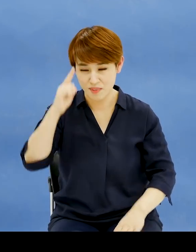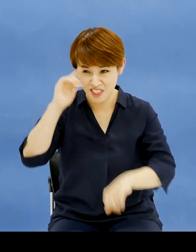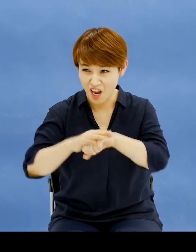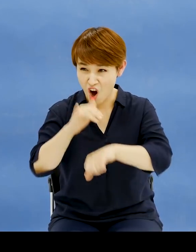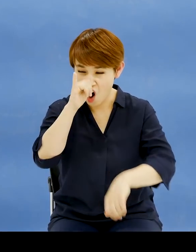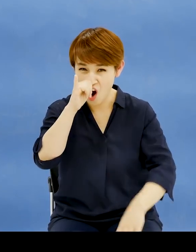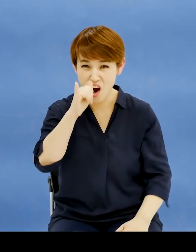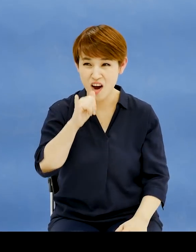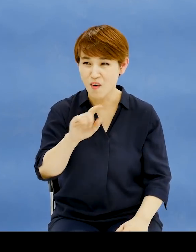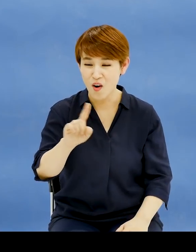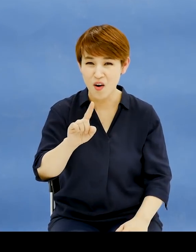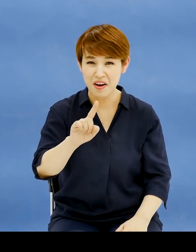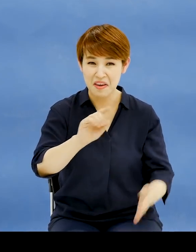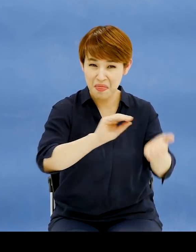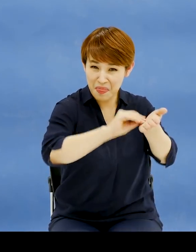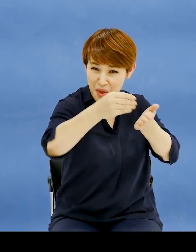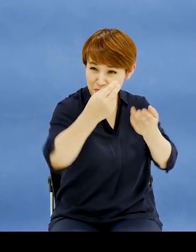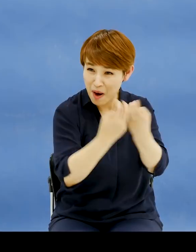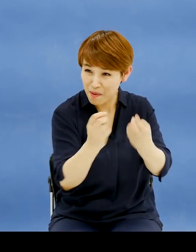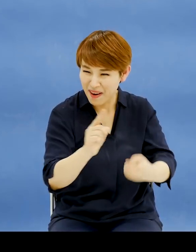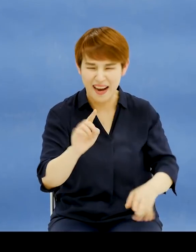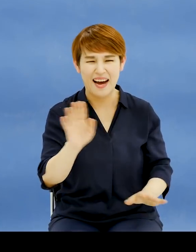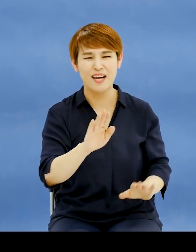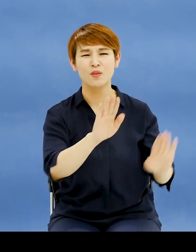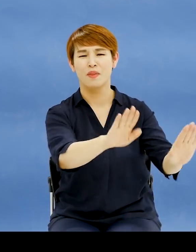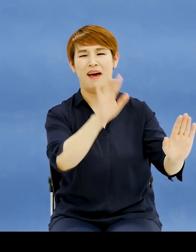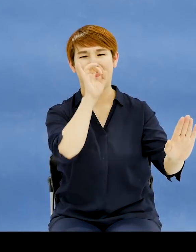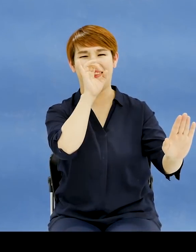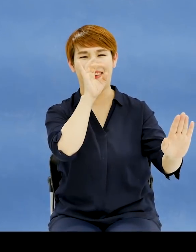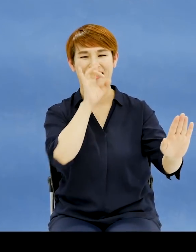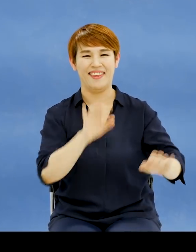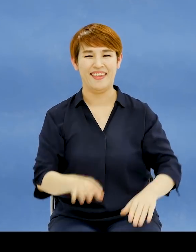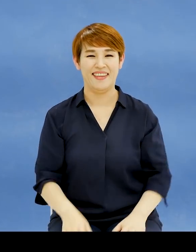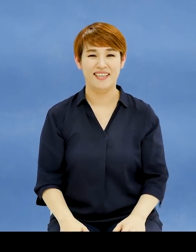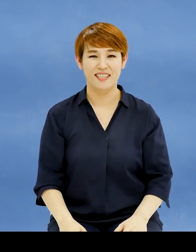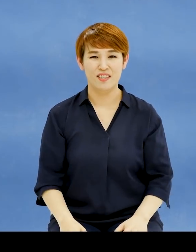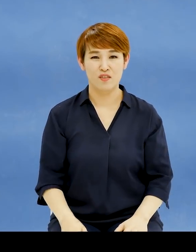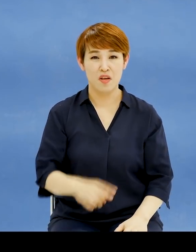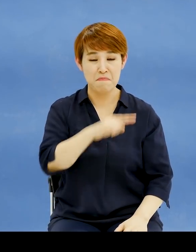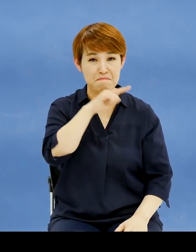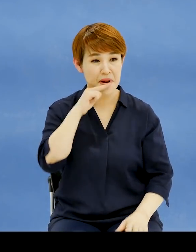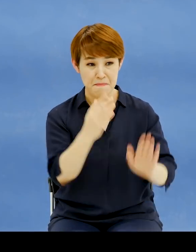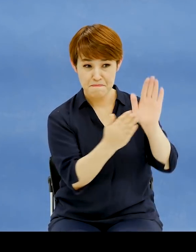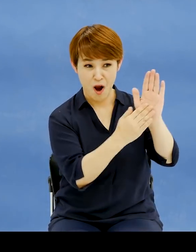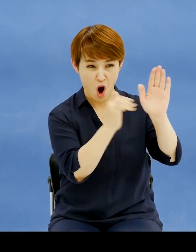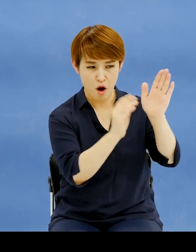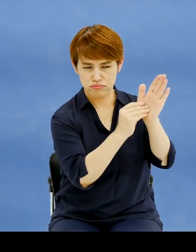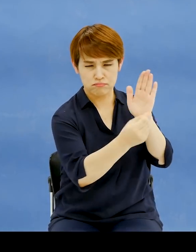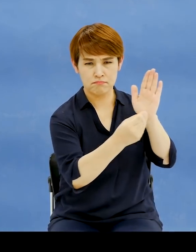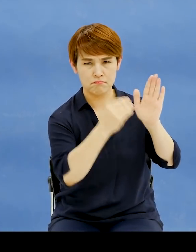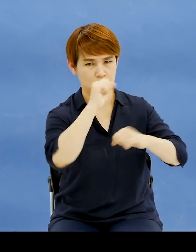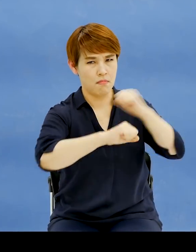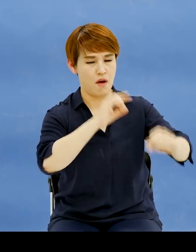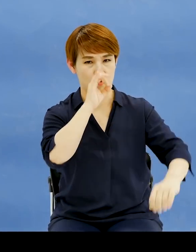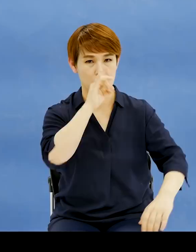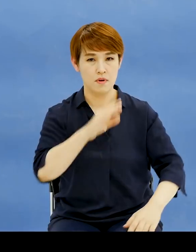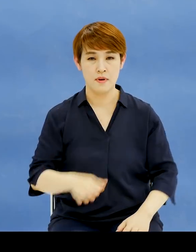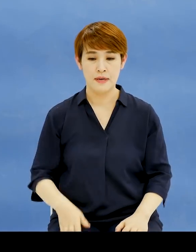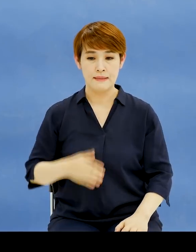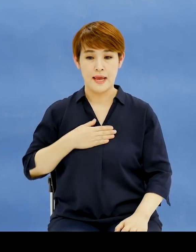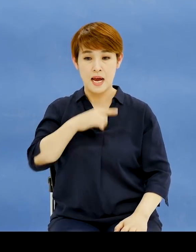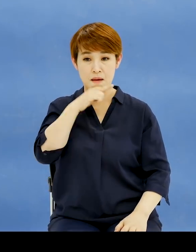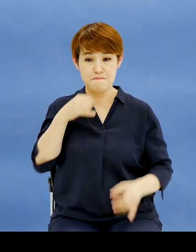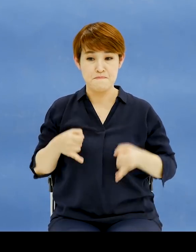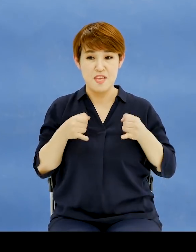어떻게 붙여야지 잘 띄어지는가 보다. 그거 만지면 안 되고요. 이게 그거 만지면 안 되잖아요. 네. 제가 빚을 졌으면